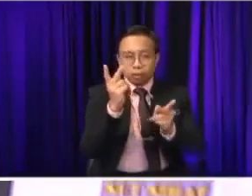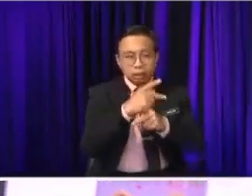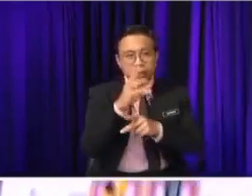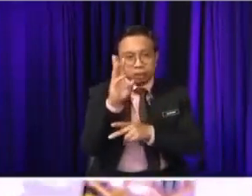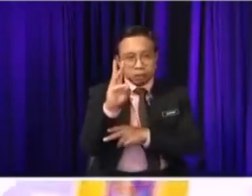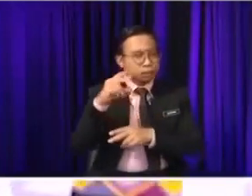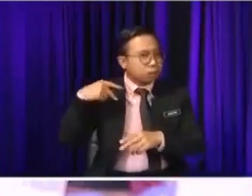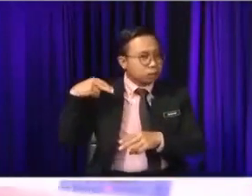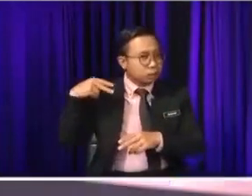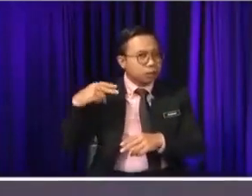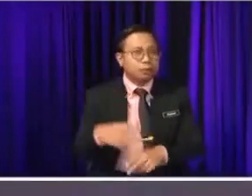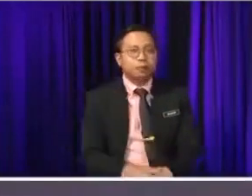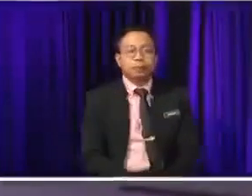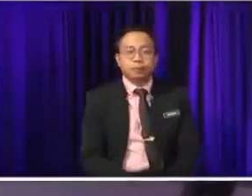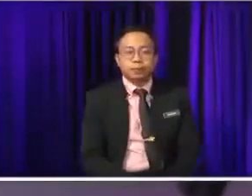kaki